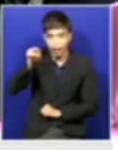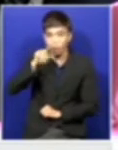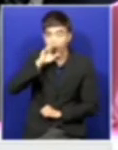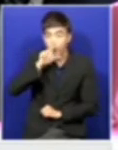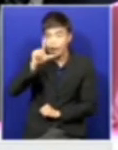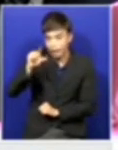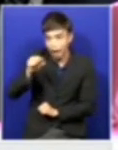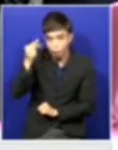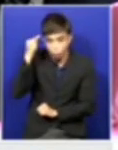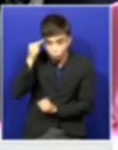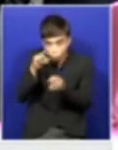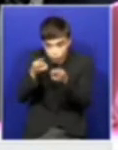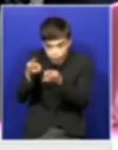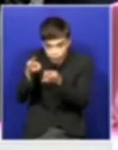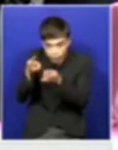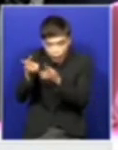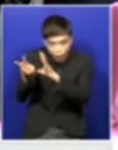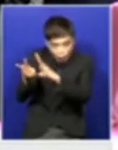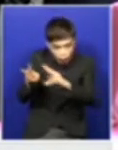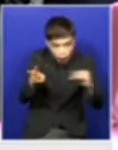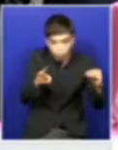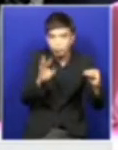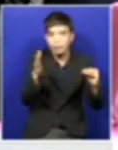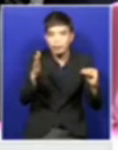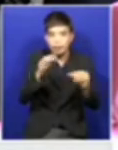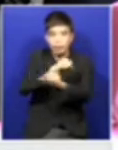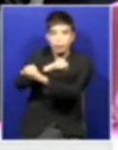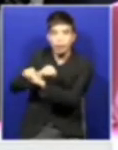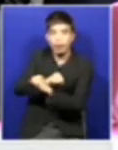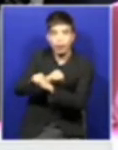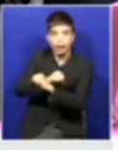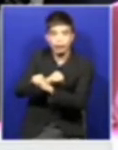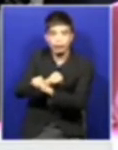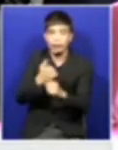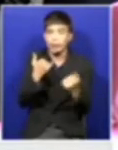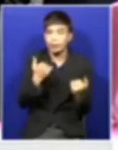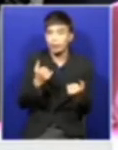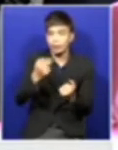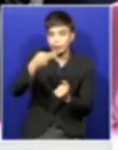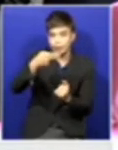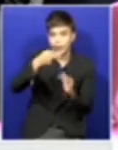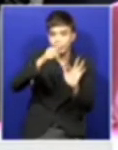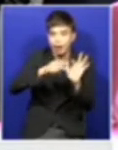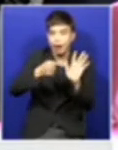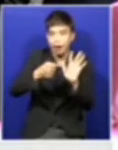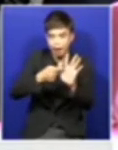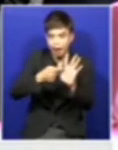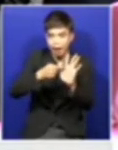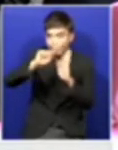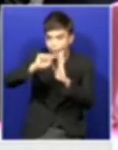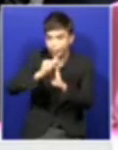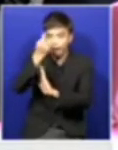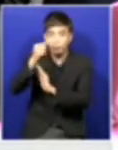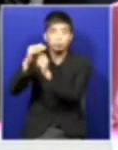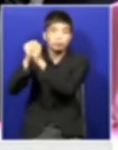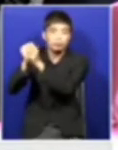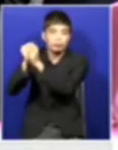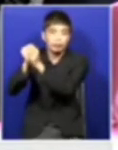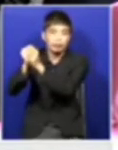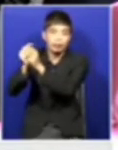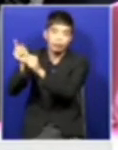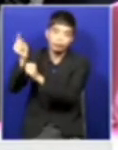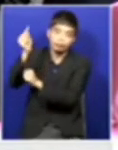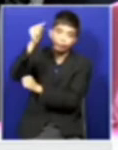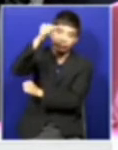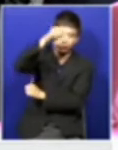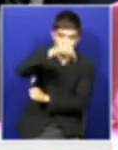านใหม่วันนี้ประเทศไทยนะครับห่ามันเกิดขึ้นที่ประเทศจีนห่ามันขี่เครื่องบินมาที่กรุงเทพ